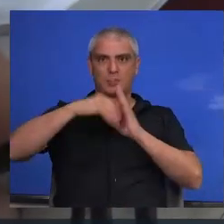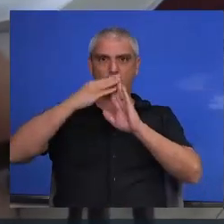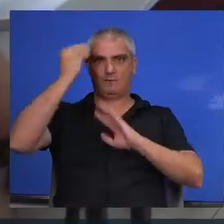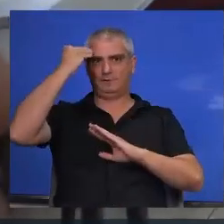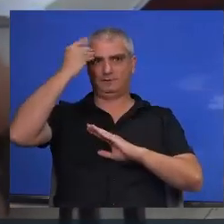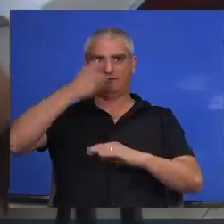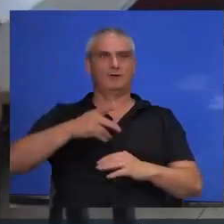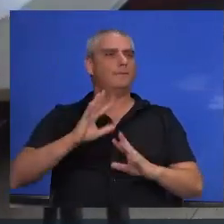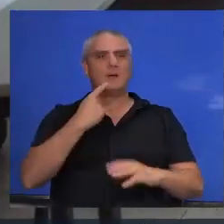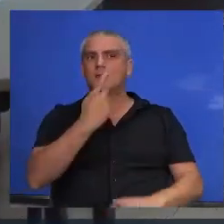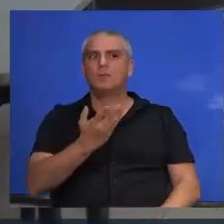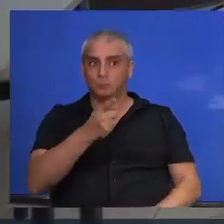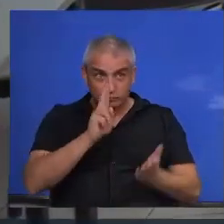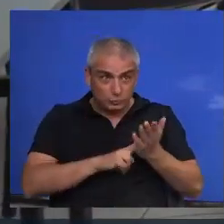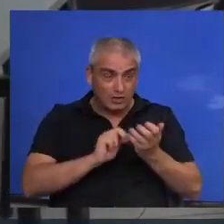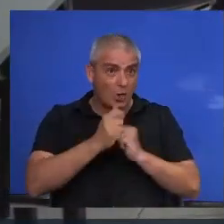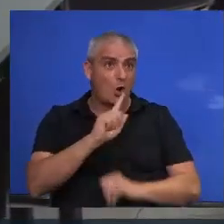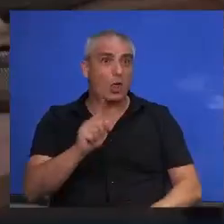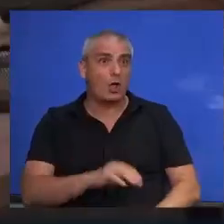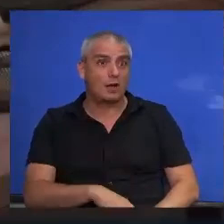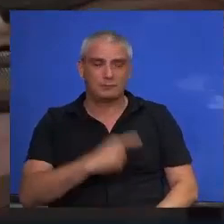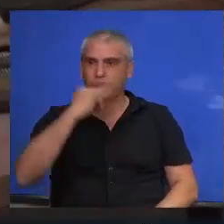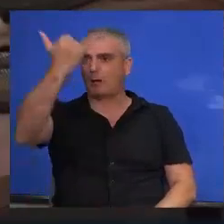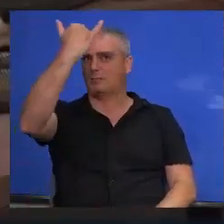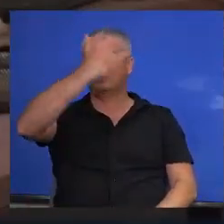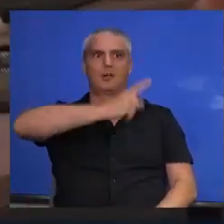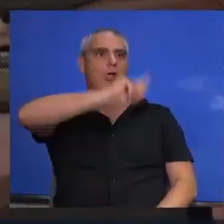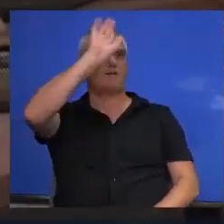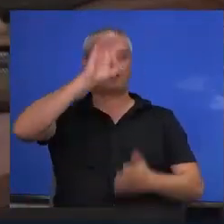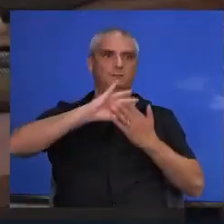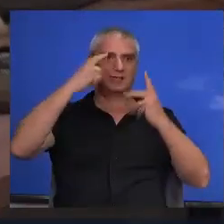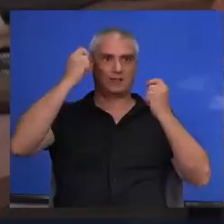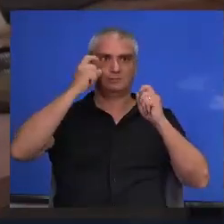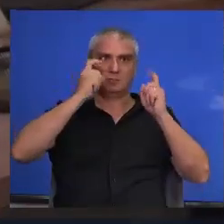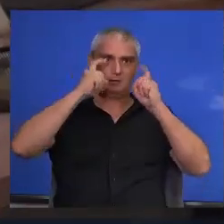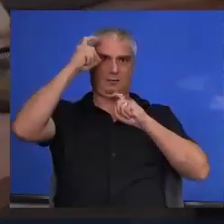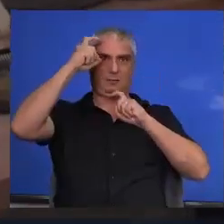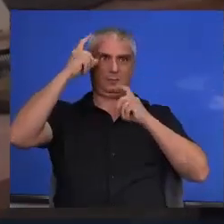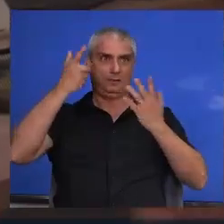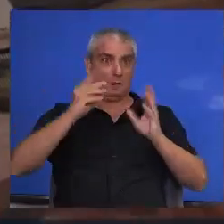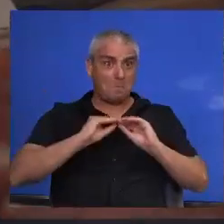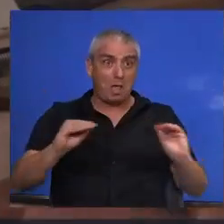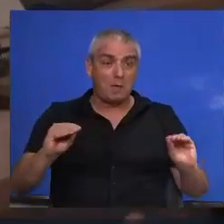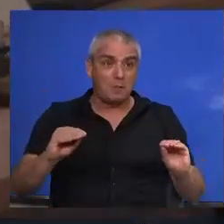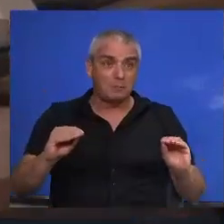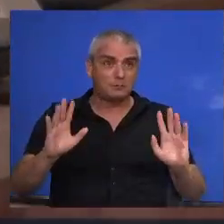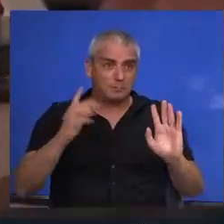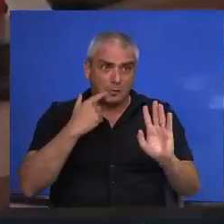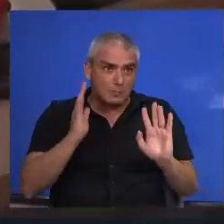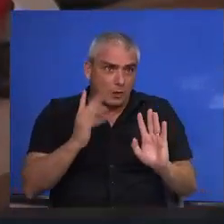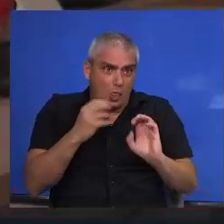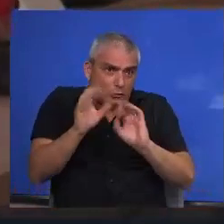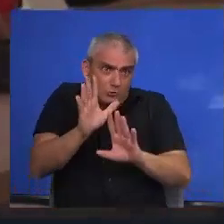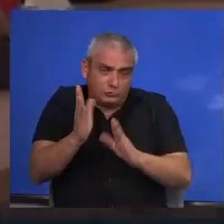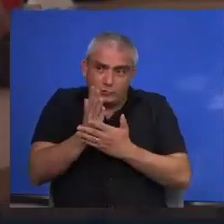אומרים? האם הוא צודק? לא. אפילו במשרד החינוך קצת הרימו גבות, מה אתה מלמד וכולי. אמרתי, אני לא נוטש את הקטע הרגשי,